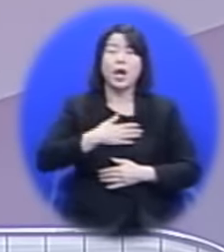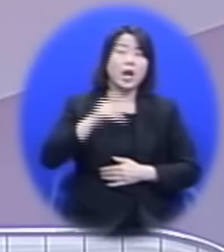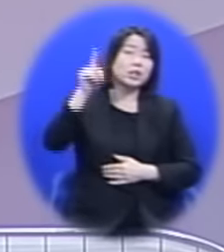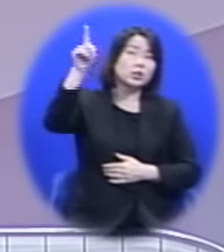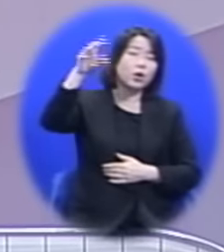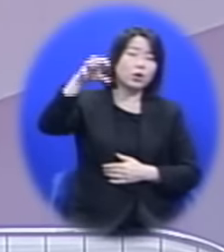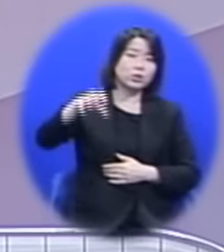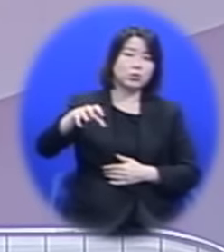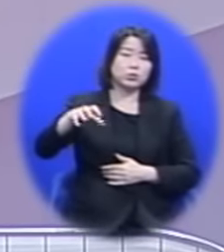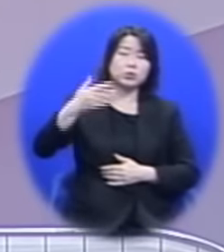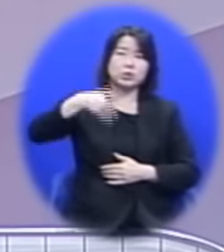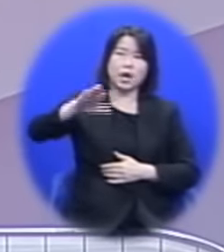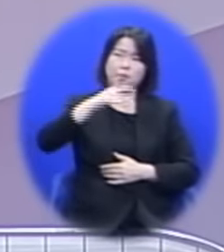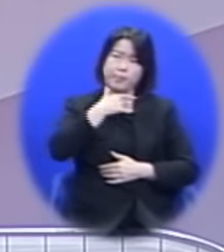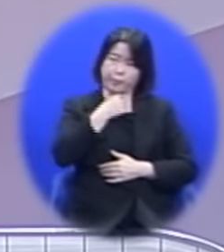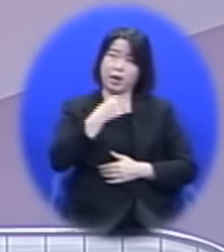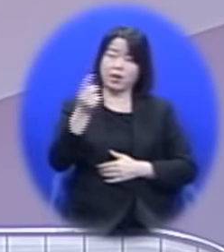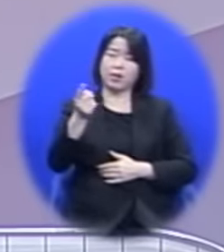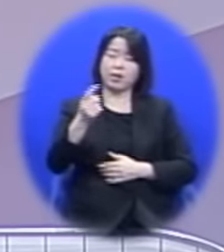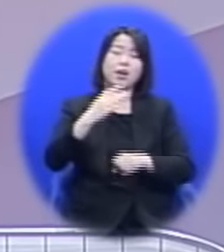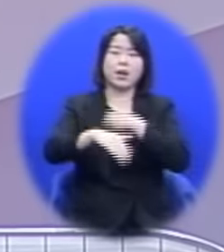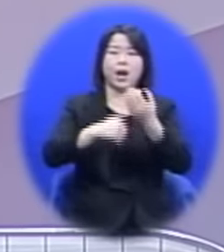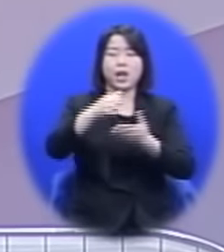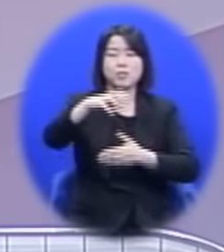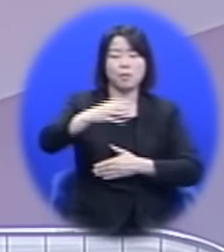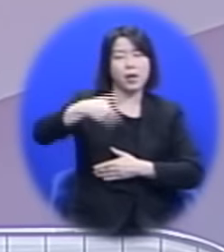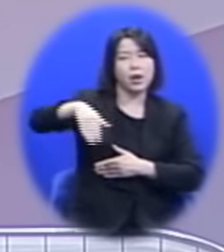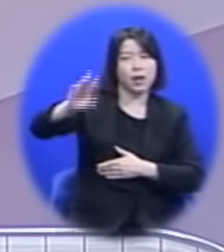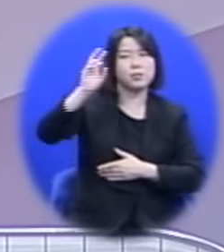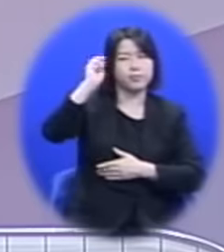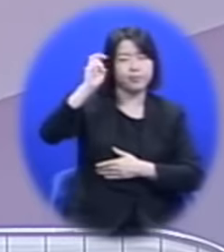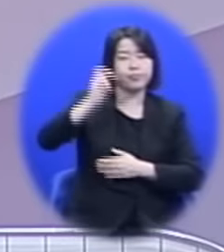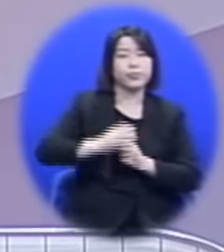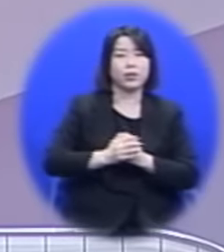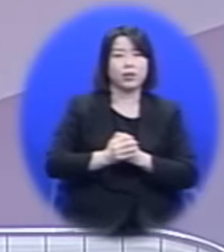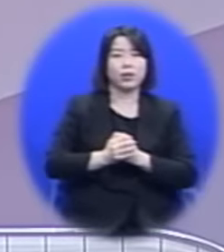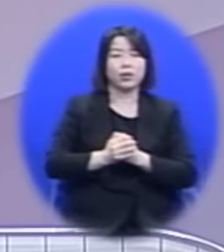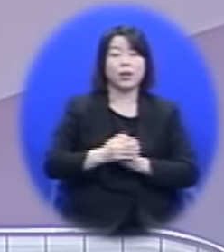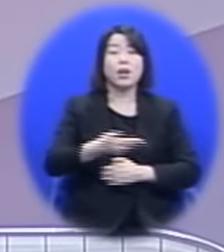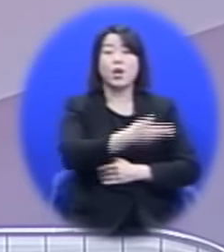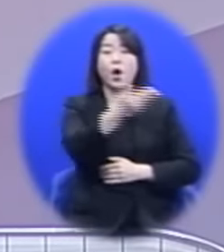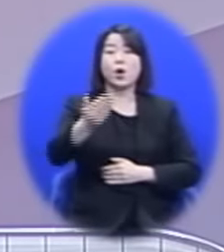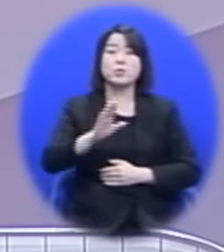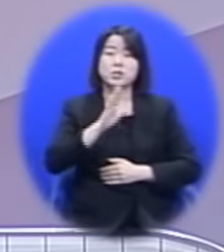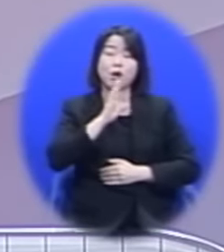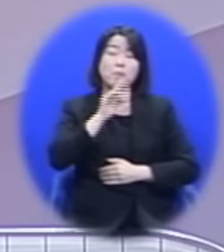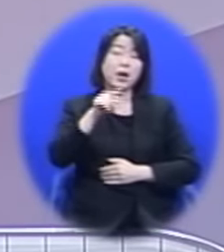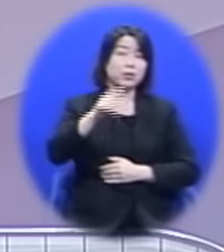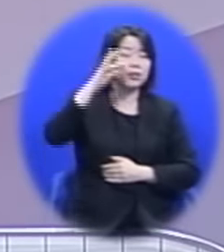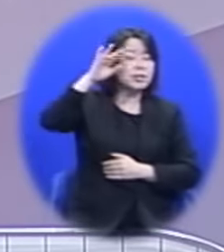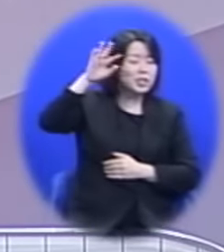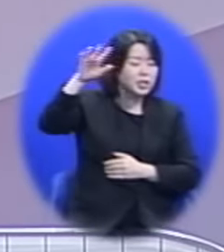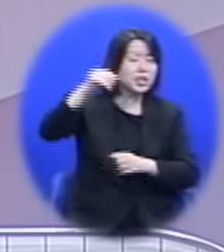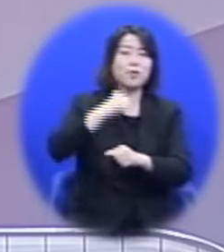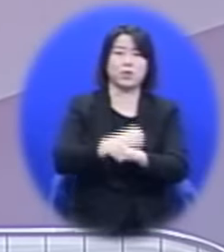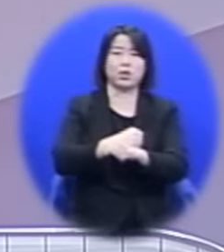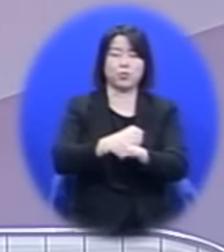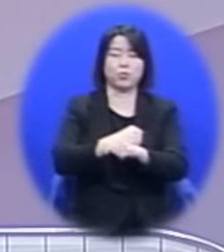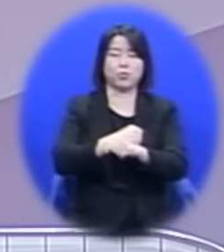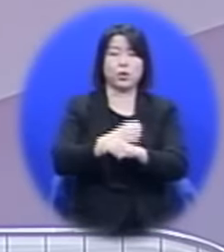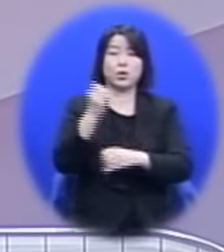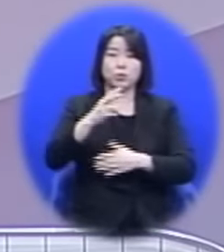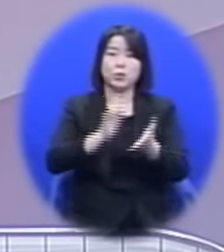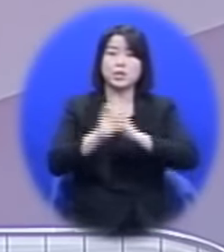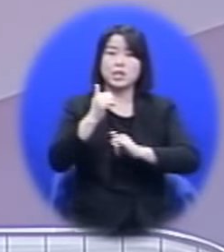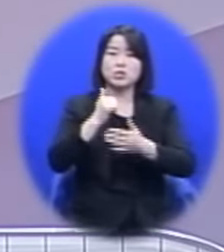천국을 갈 거야. 하나님 앞에 나는 갈 거야. 여러분이 정말 그걸 사모하고, 그래서 예수님이 여러분